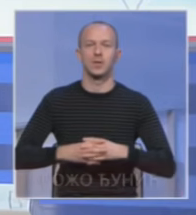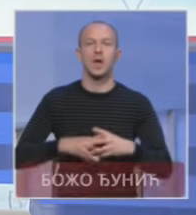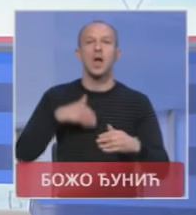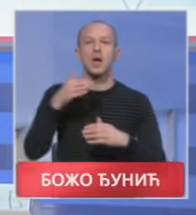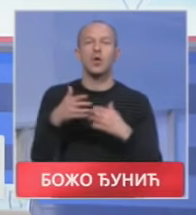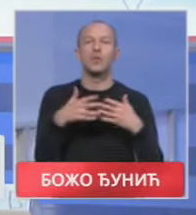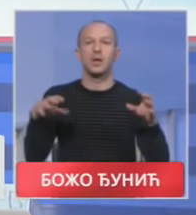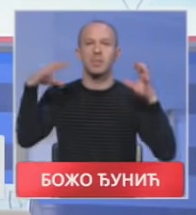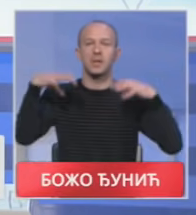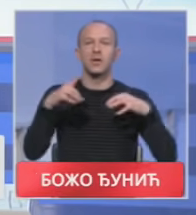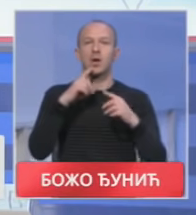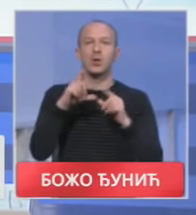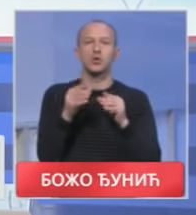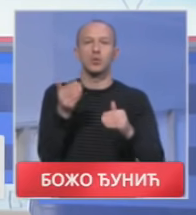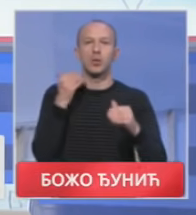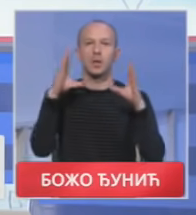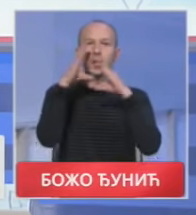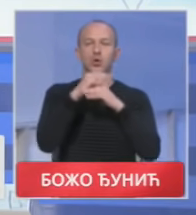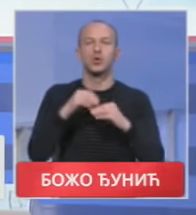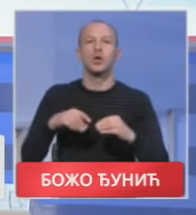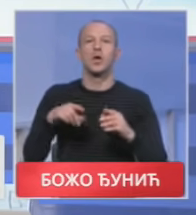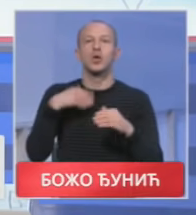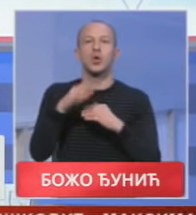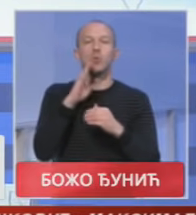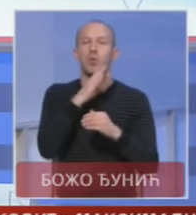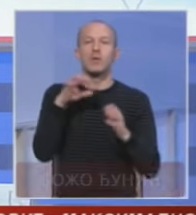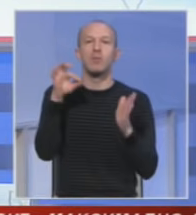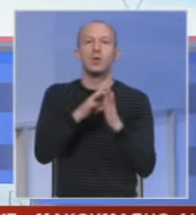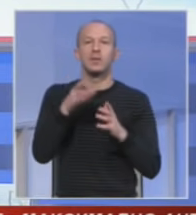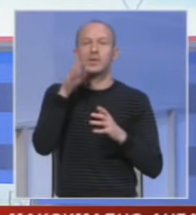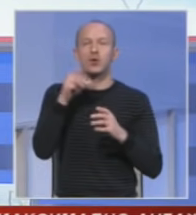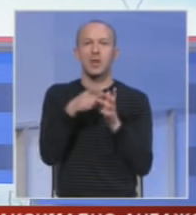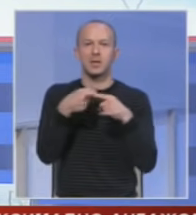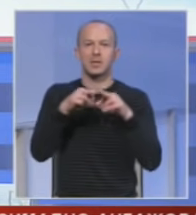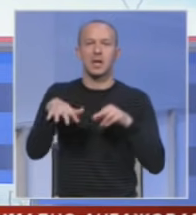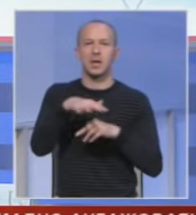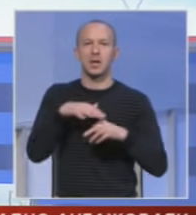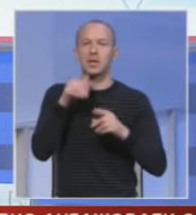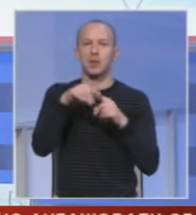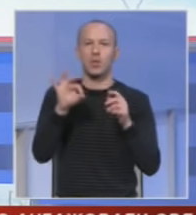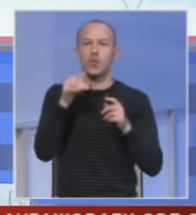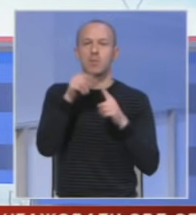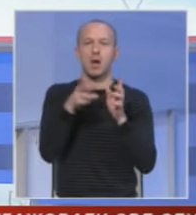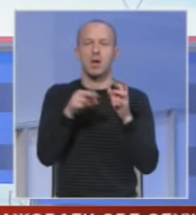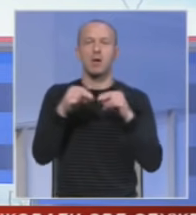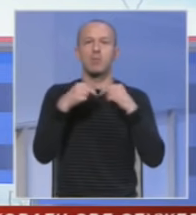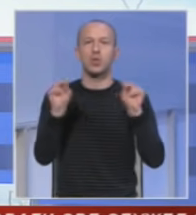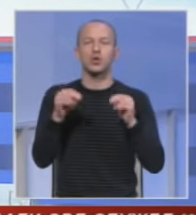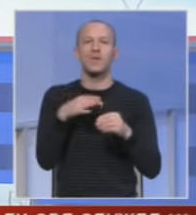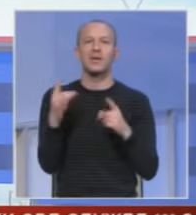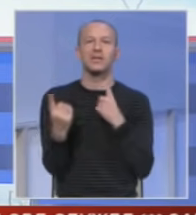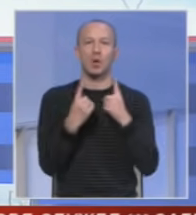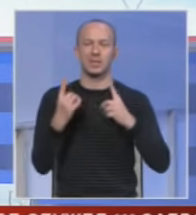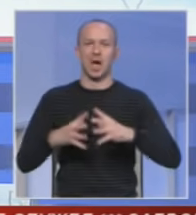Nakon obilnih padavina koje su protekle noći i tokom podneva pogodile Sarajevsko-Romanijsku regiju, Trnovu i Palama, proglašena je